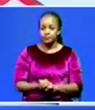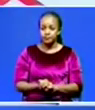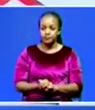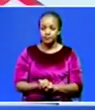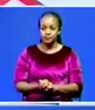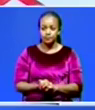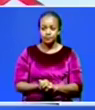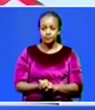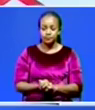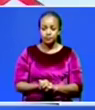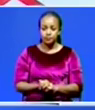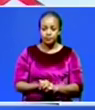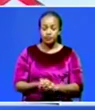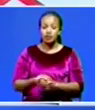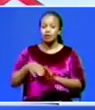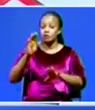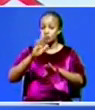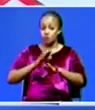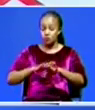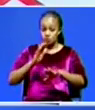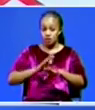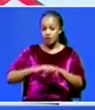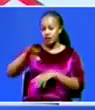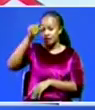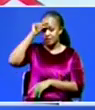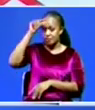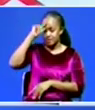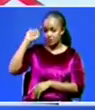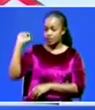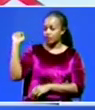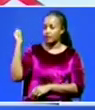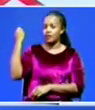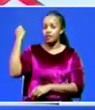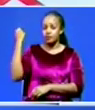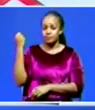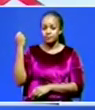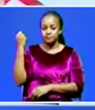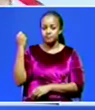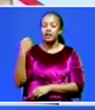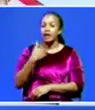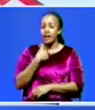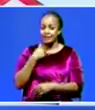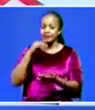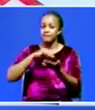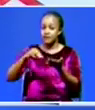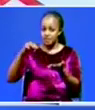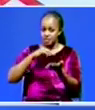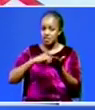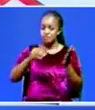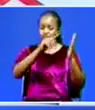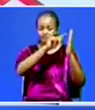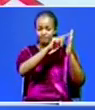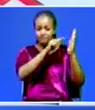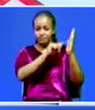The good government of the Republic of Kenya has certain fee guidelines which